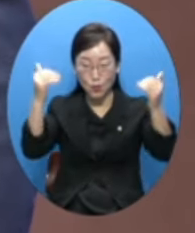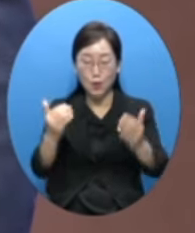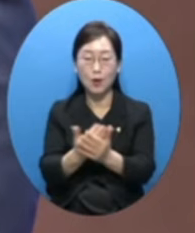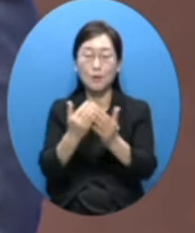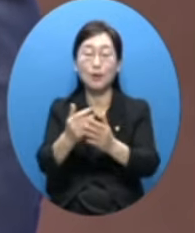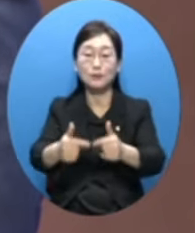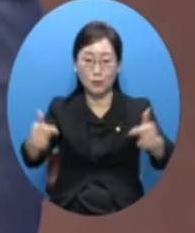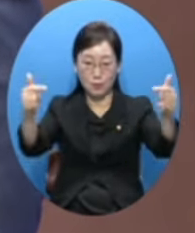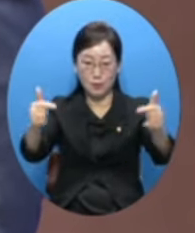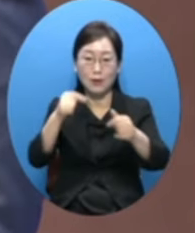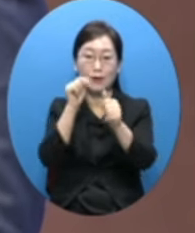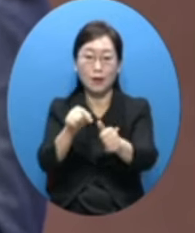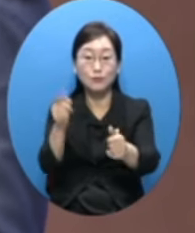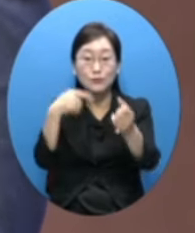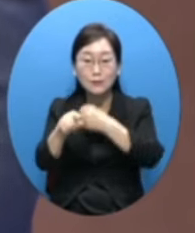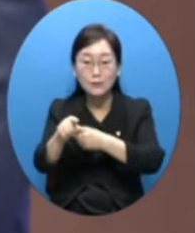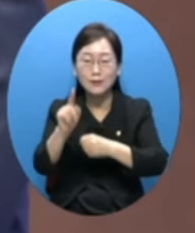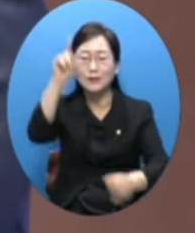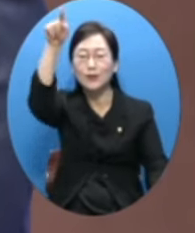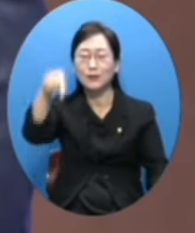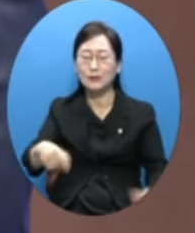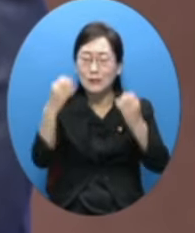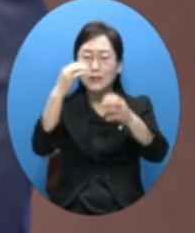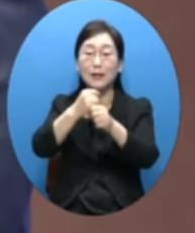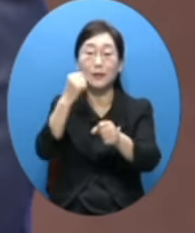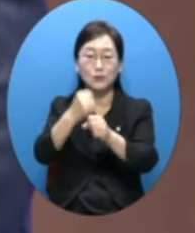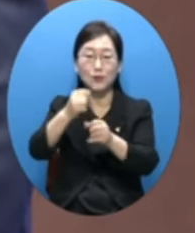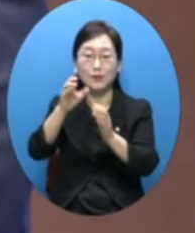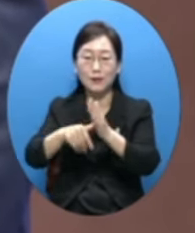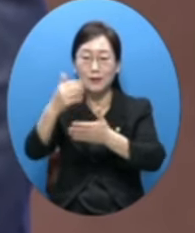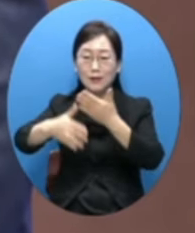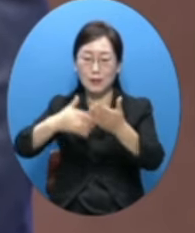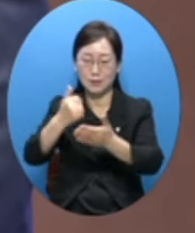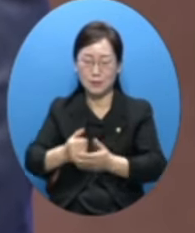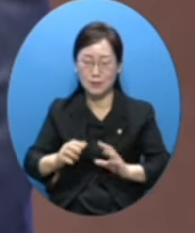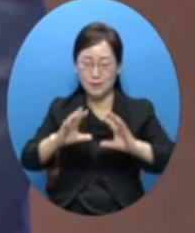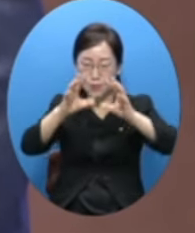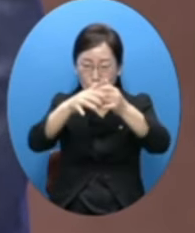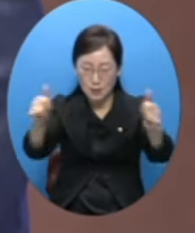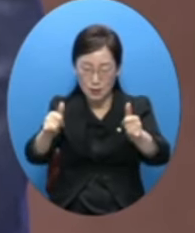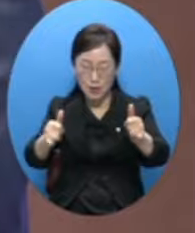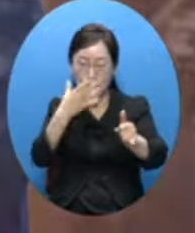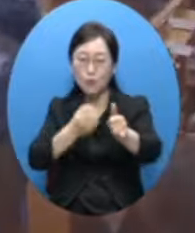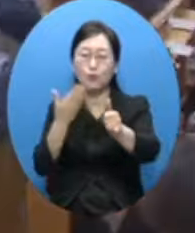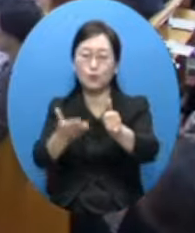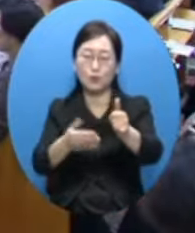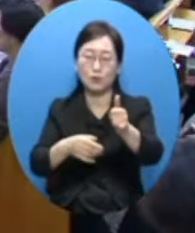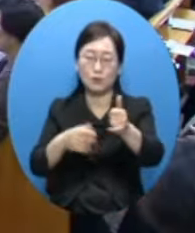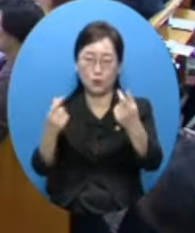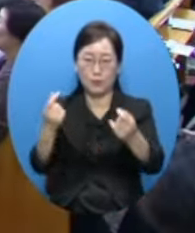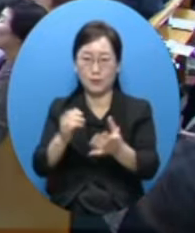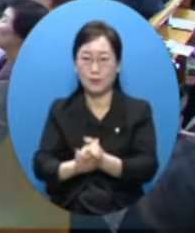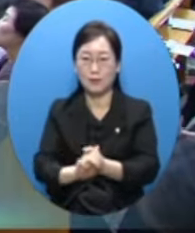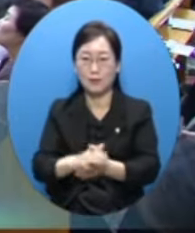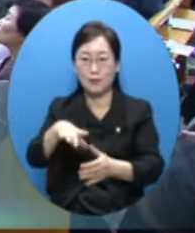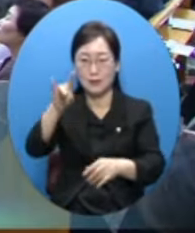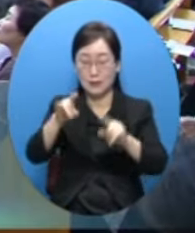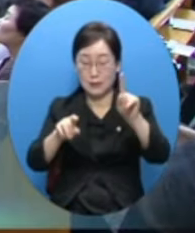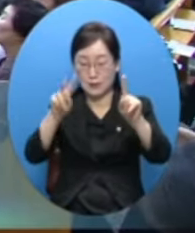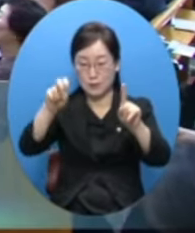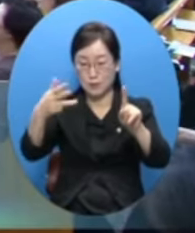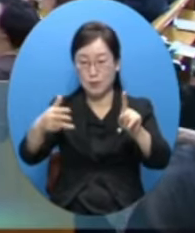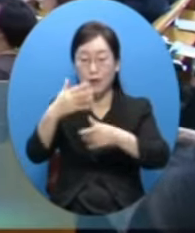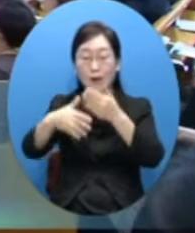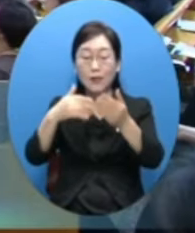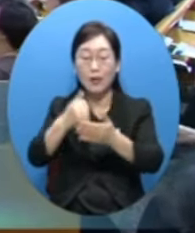번성하는 것은 천지를 창조하실 때 하나님께서 우리 인류에게 내리신 복입니다. 창세기 1장 28절입니다 하나님이 그들에게